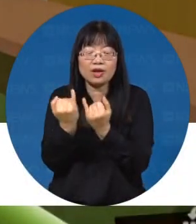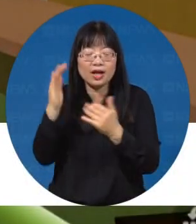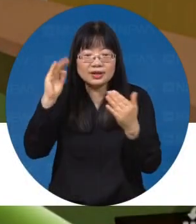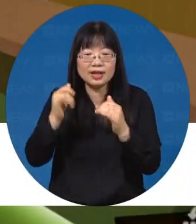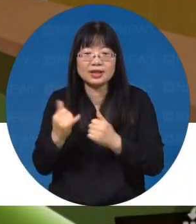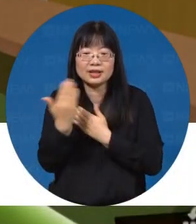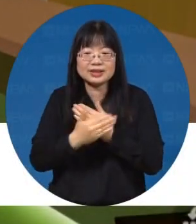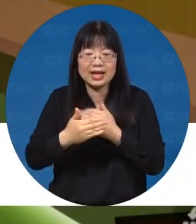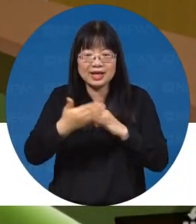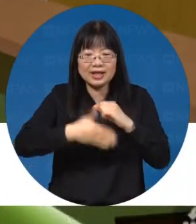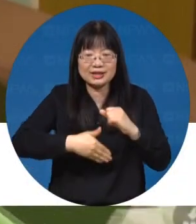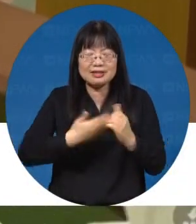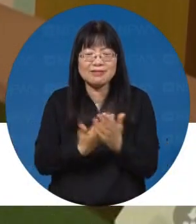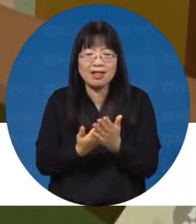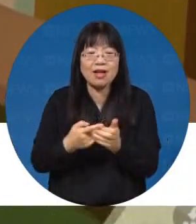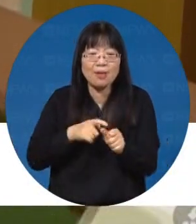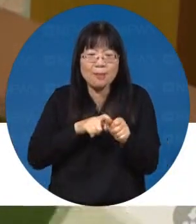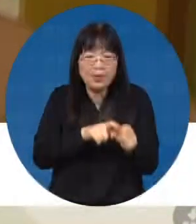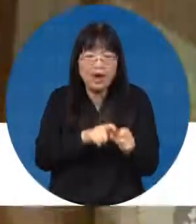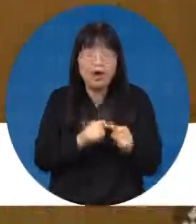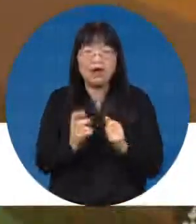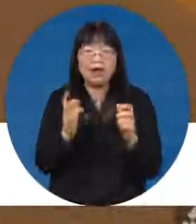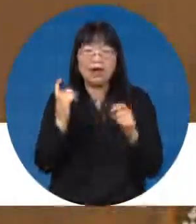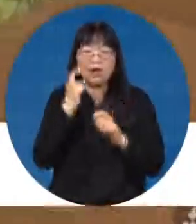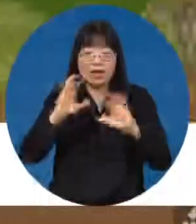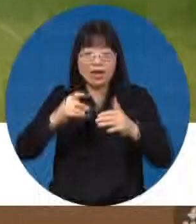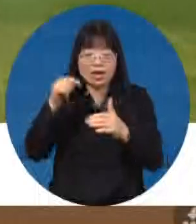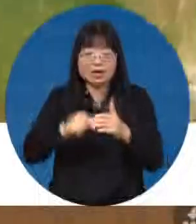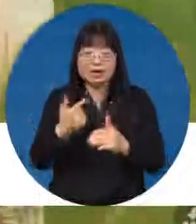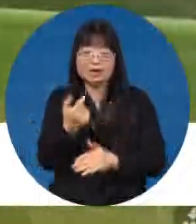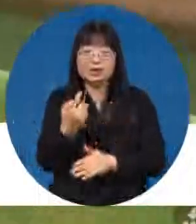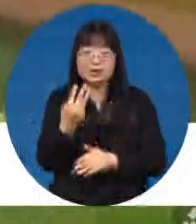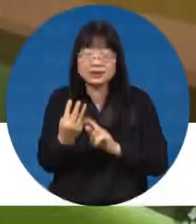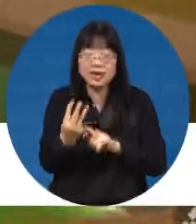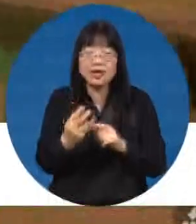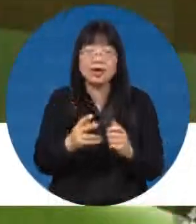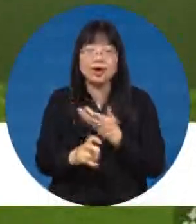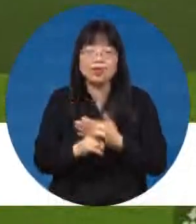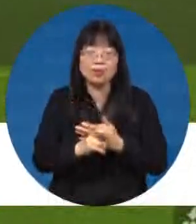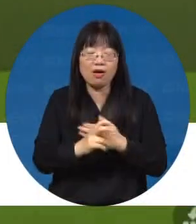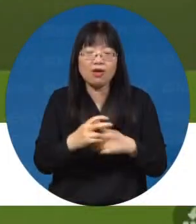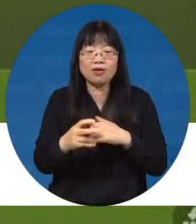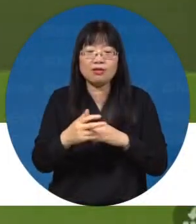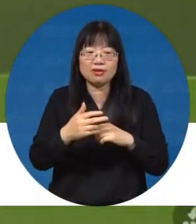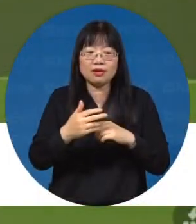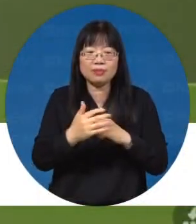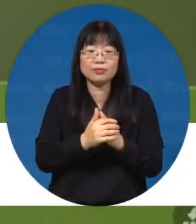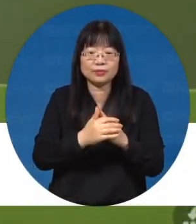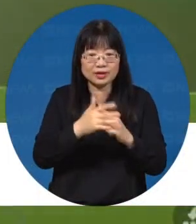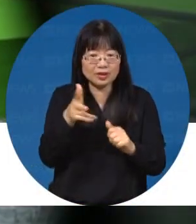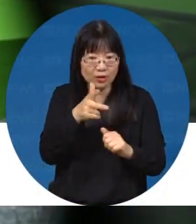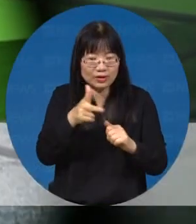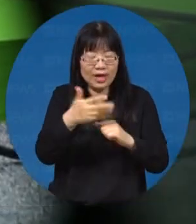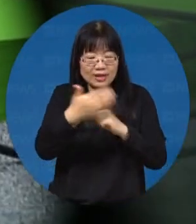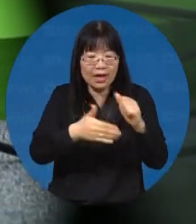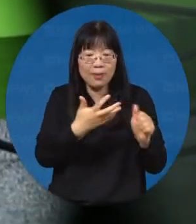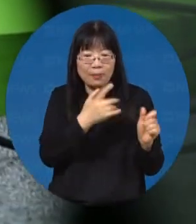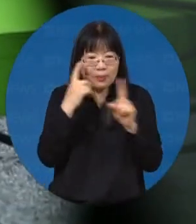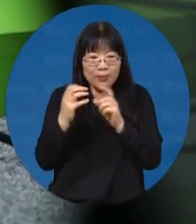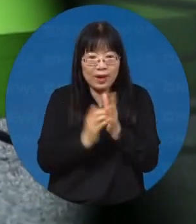여학생에게 신체 사진을 요구하는 등 메타버스에서 예순 세 차례에 걸쳐 성착취를 일삼았습니다 해외에선